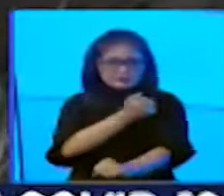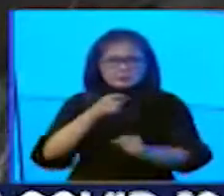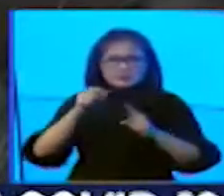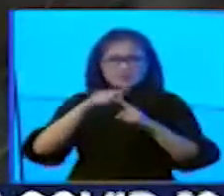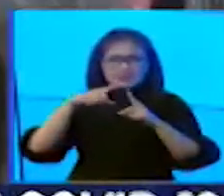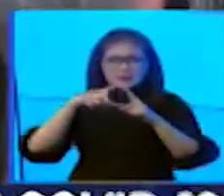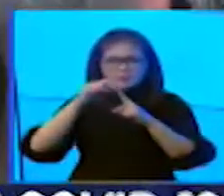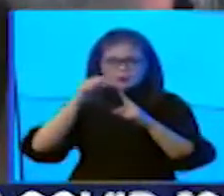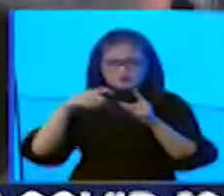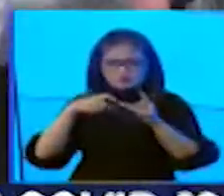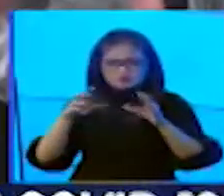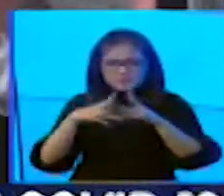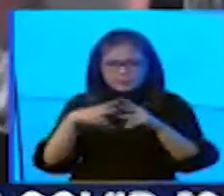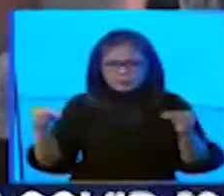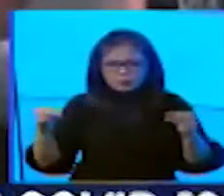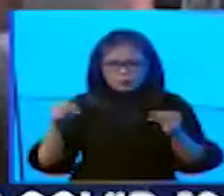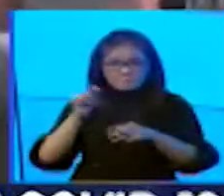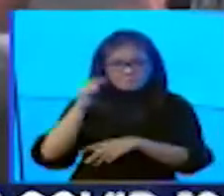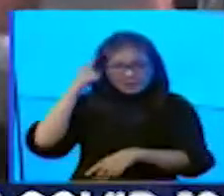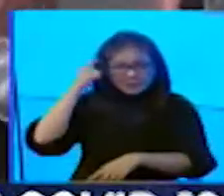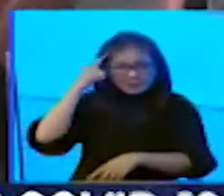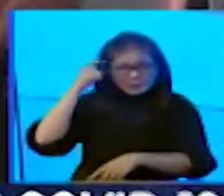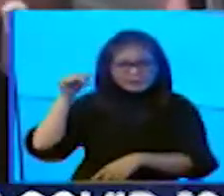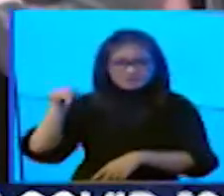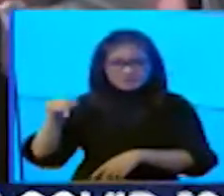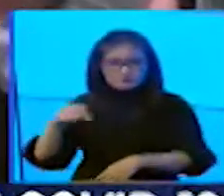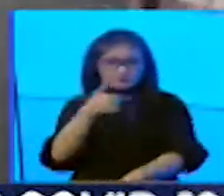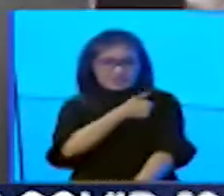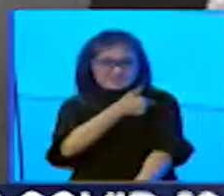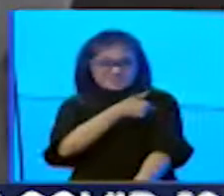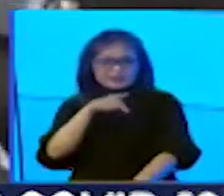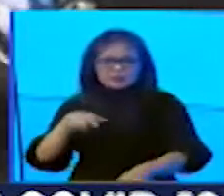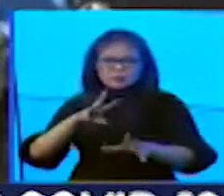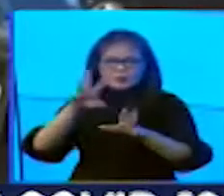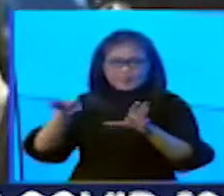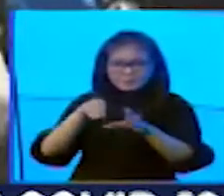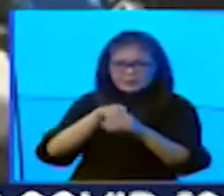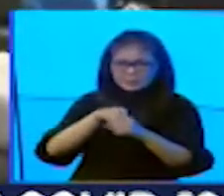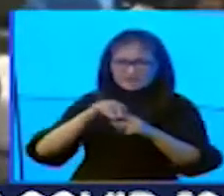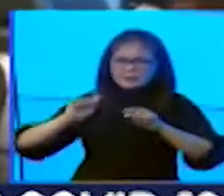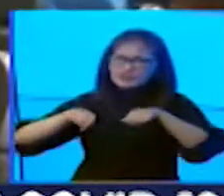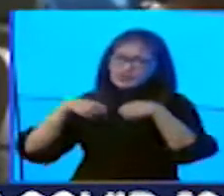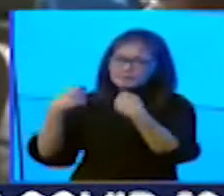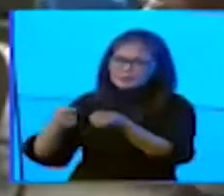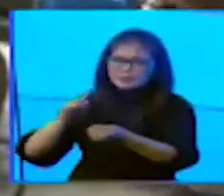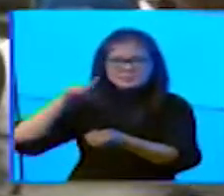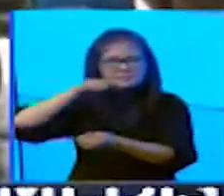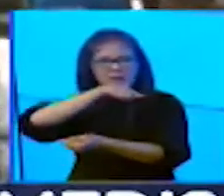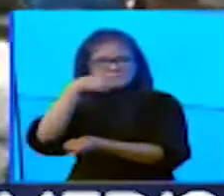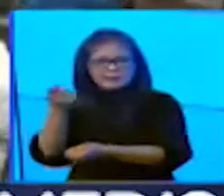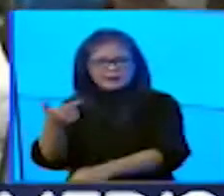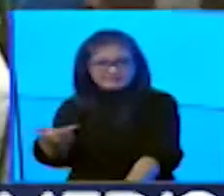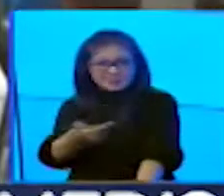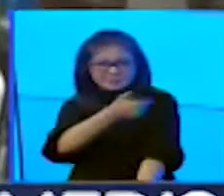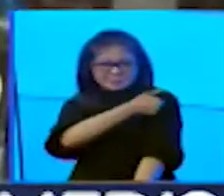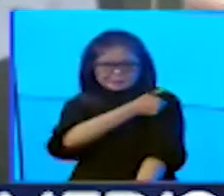Dalam simulasi vaksinasi ini, pegawai puskesmas dilibatkan mulai dari pendaftaran hingga penyuntikan vaksin. Simulasi ini diadakan